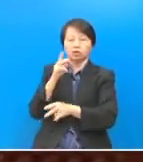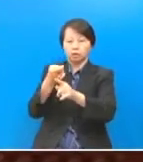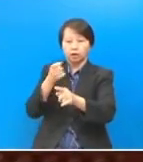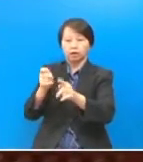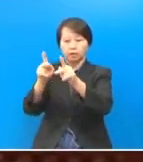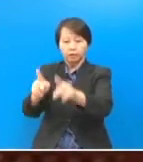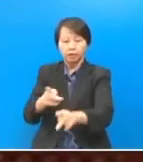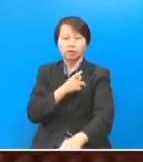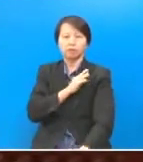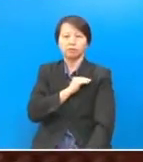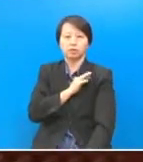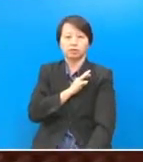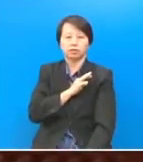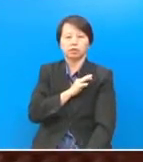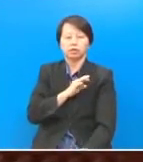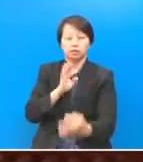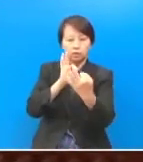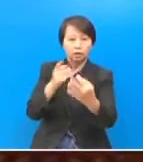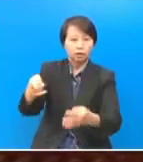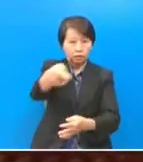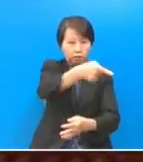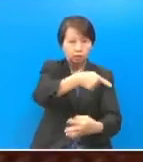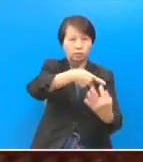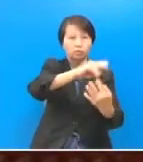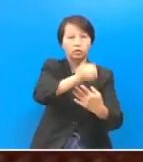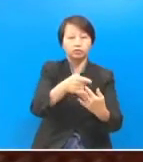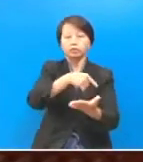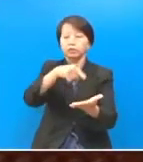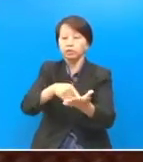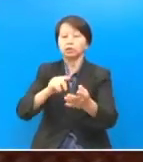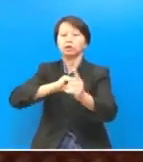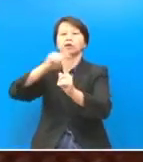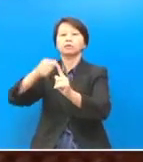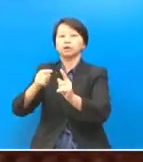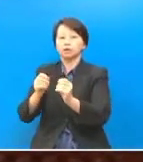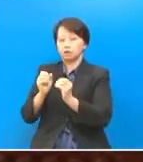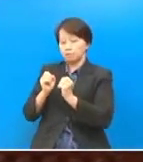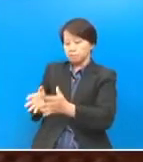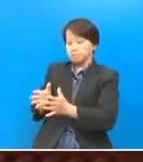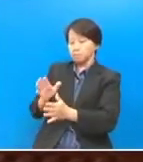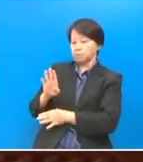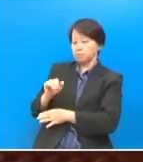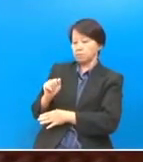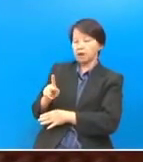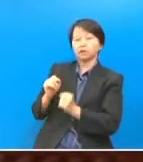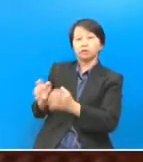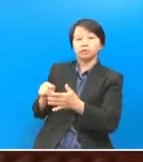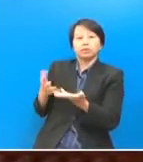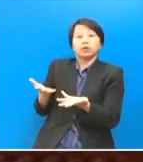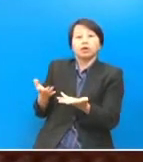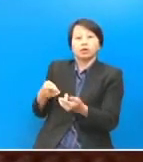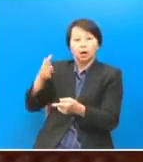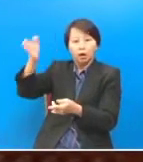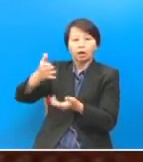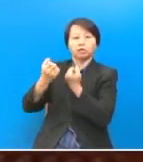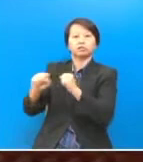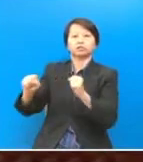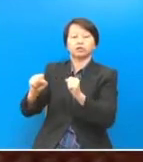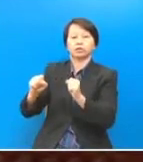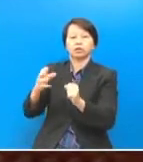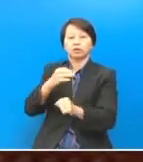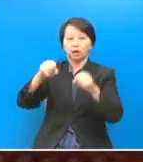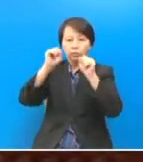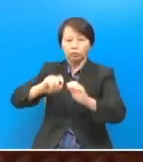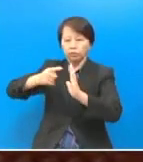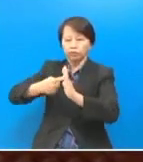kementerian terhadap project ini bilakah rancangan baqi.she yang selebihnya akan disiapkan dan